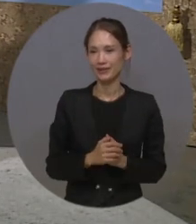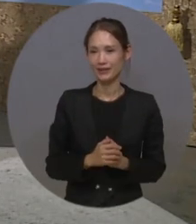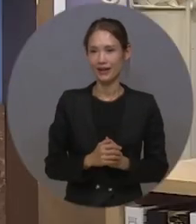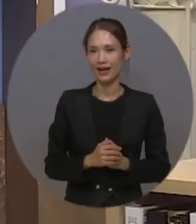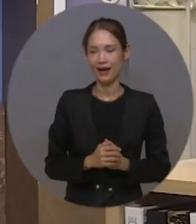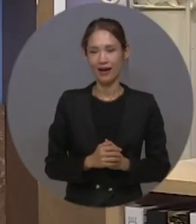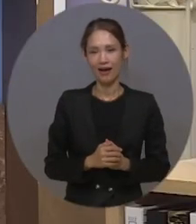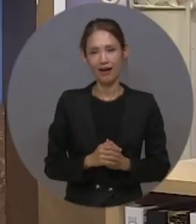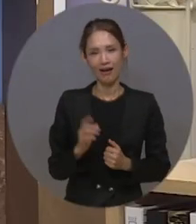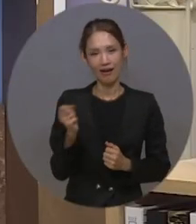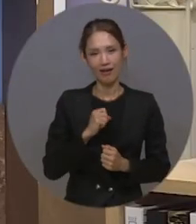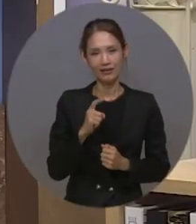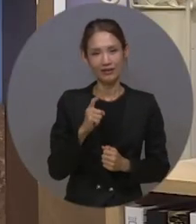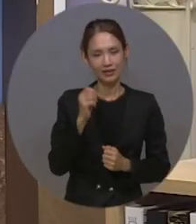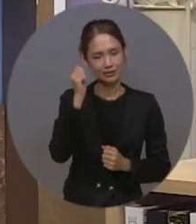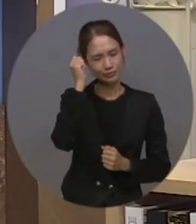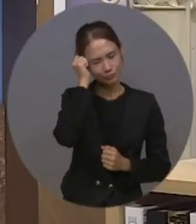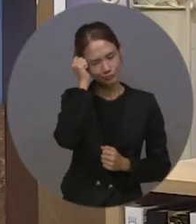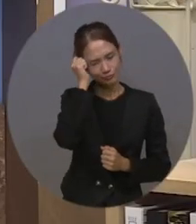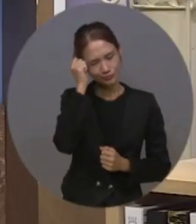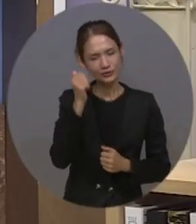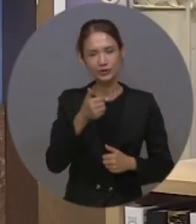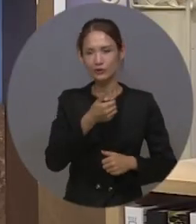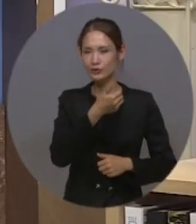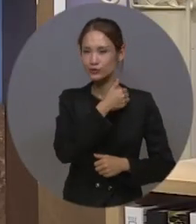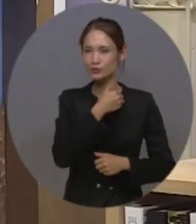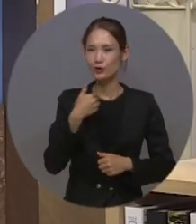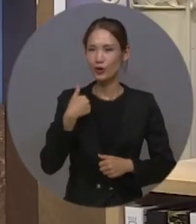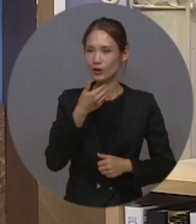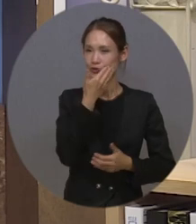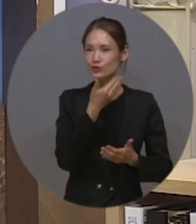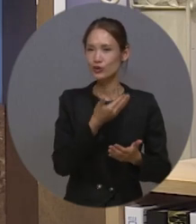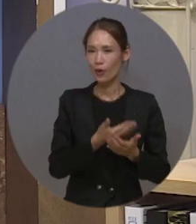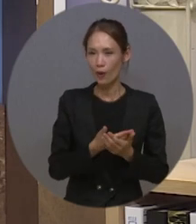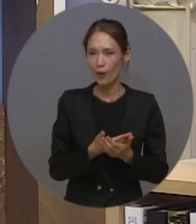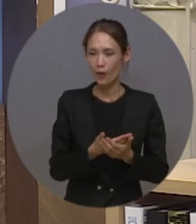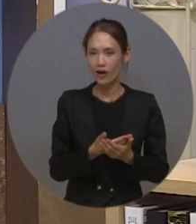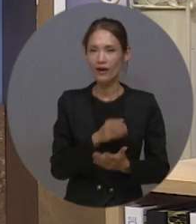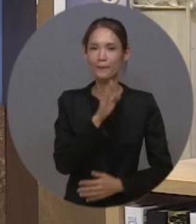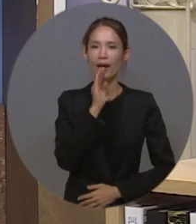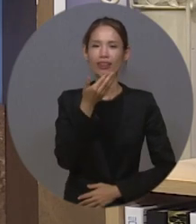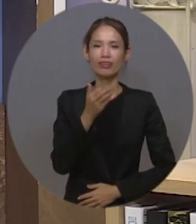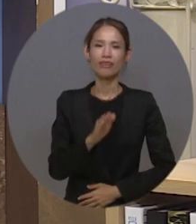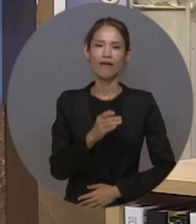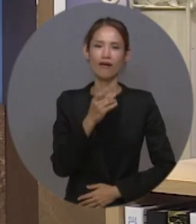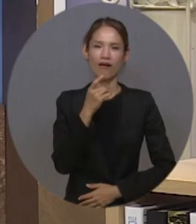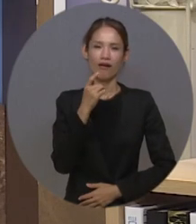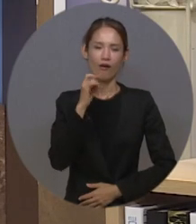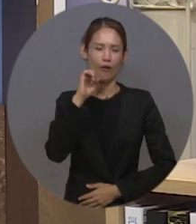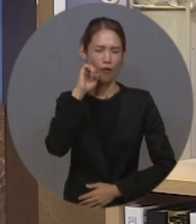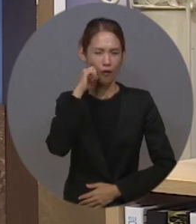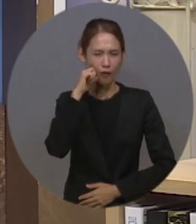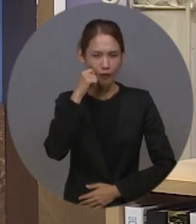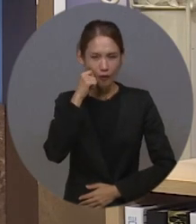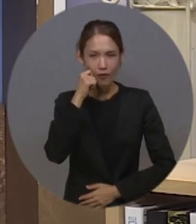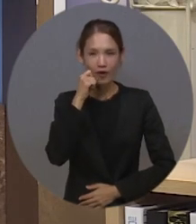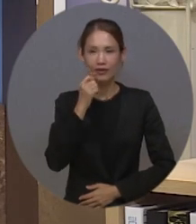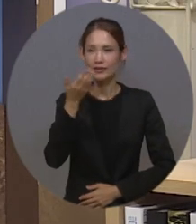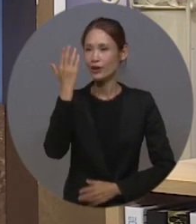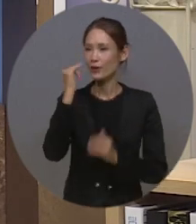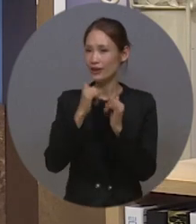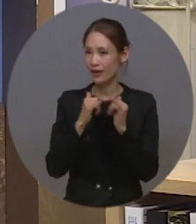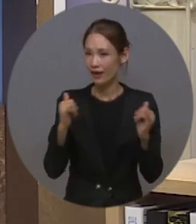이게 숙면을 취하는 게 가장 중요하다고는 하지만 또 쉽지는 않은 부분이잖아요. 요즘